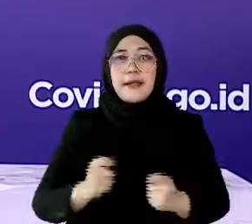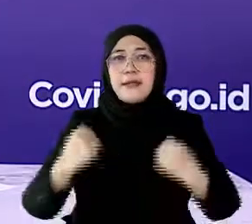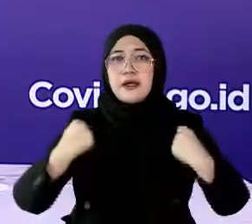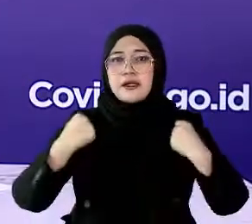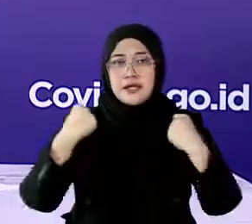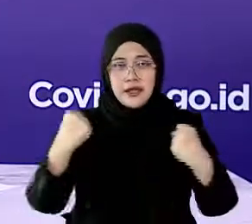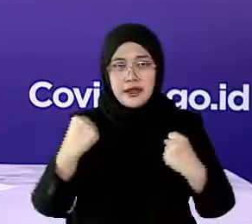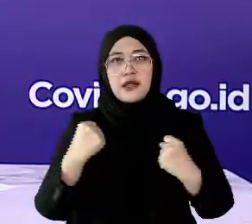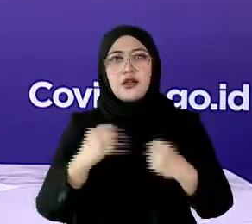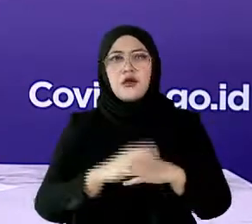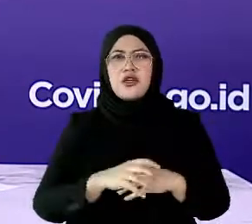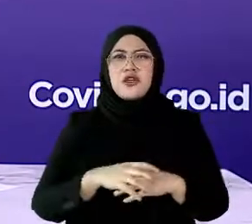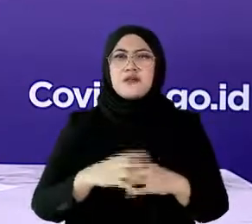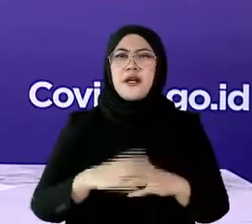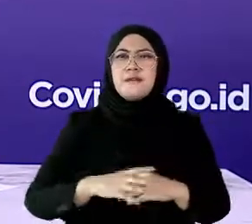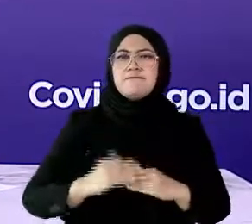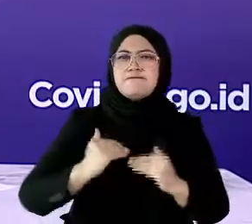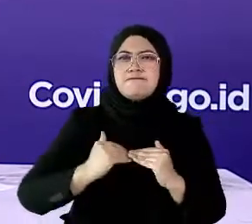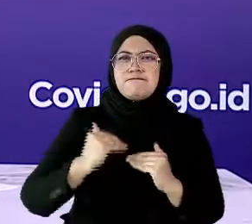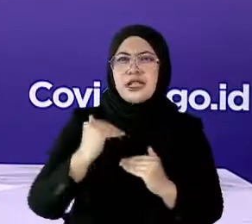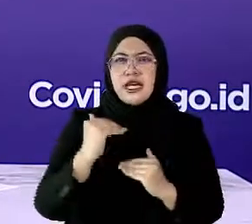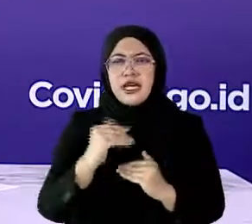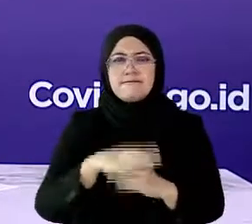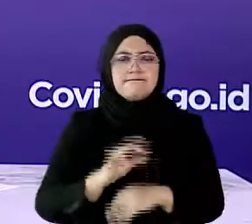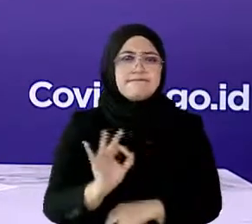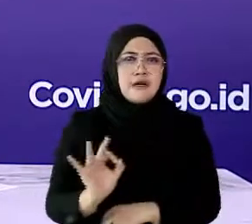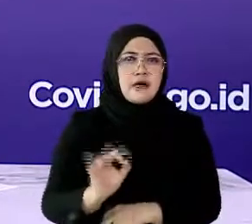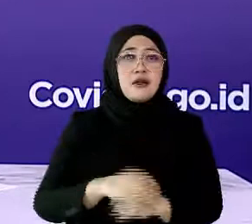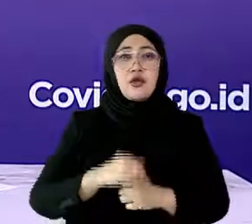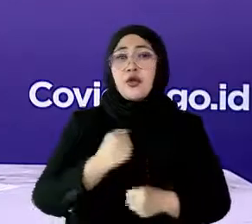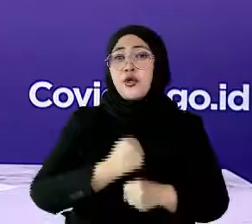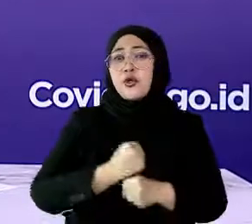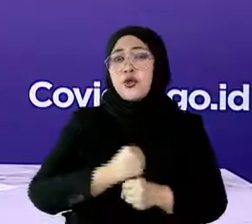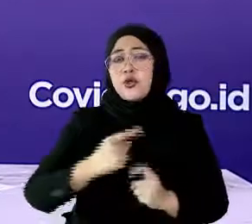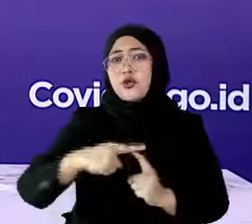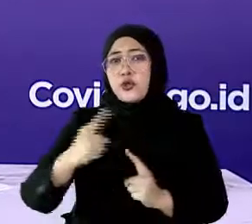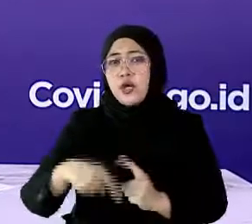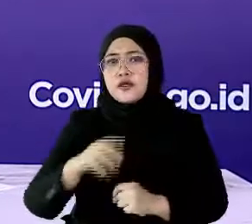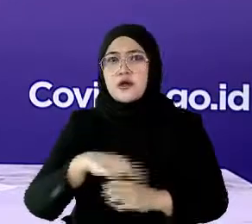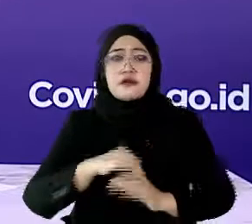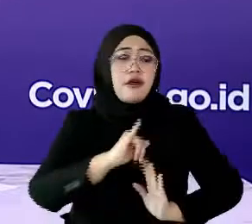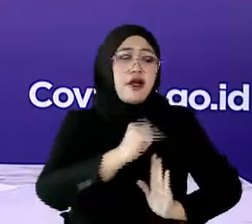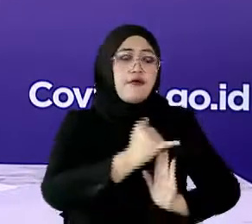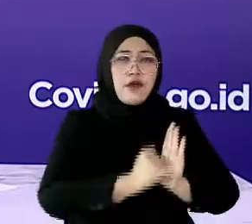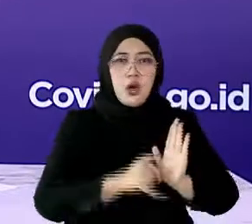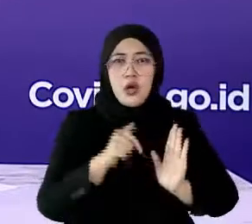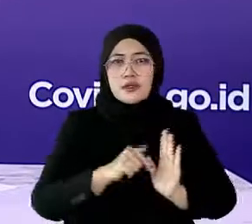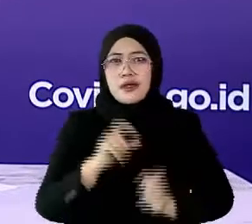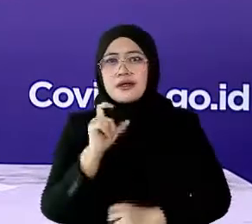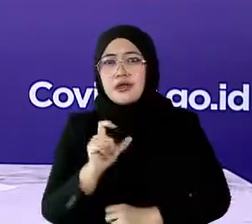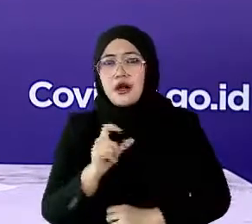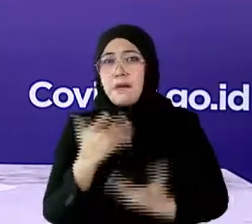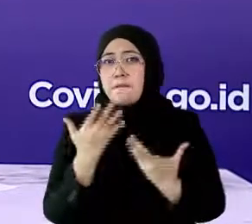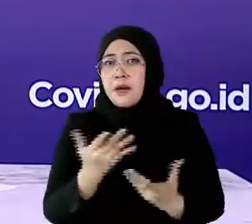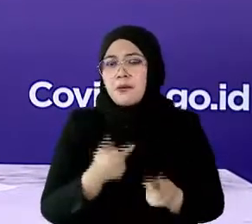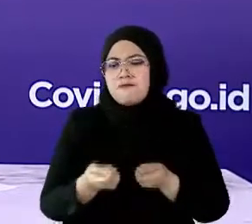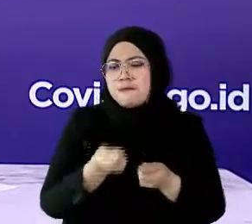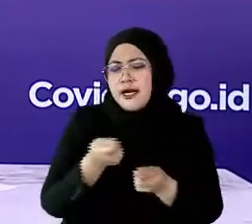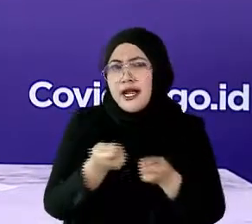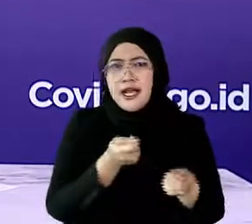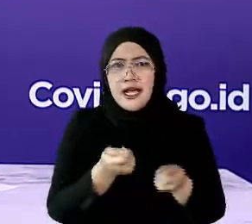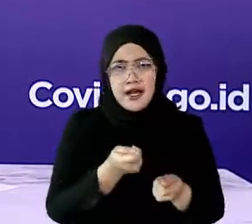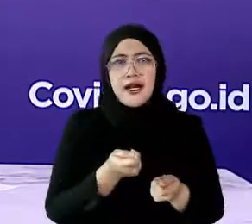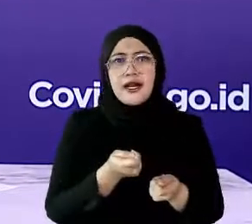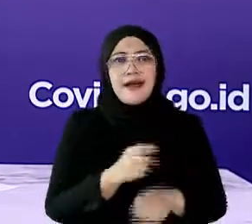dapat dihindari Satgas di daerah juga perlu mengevaluasi skenario pengendalian di